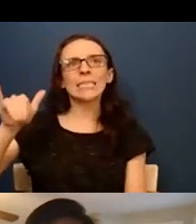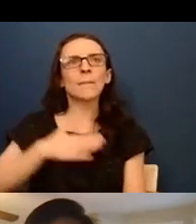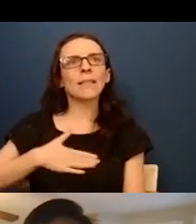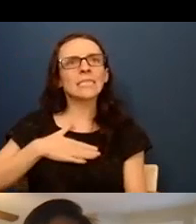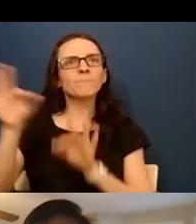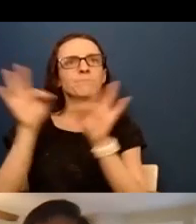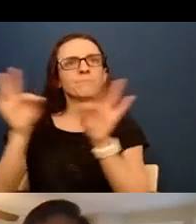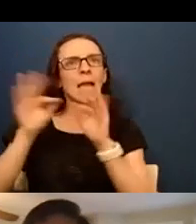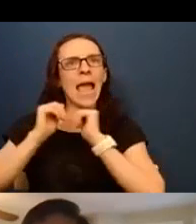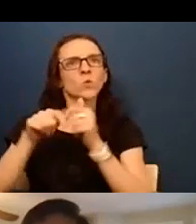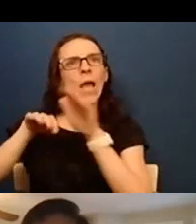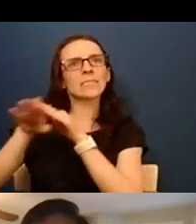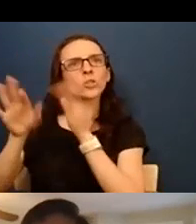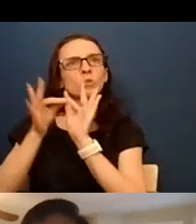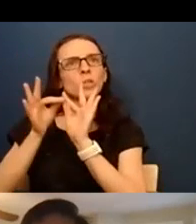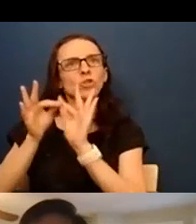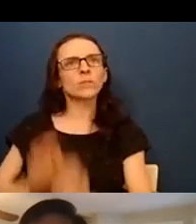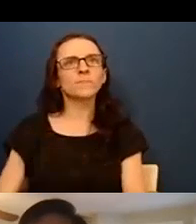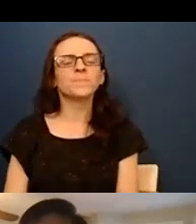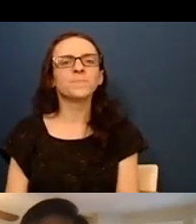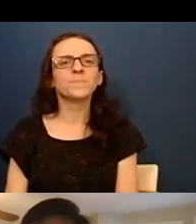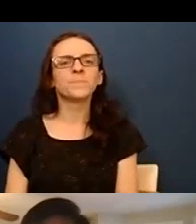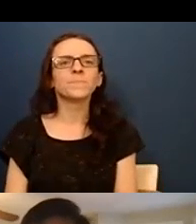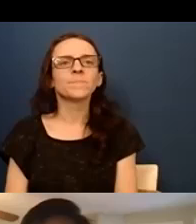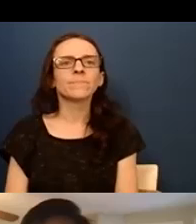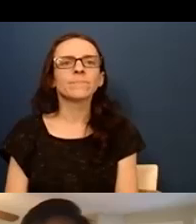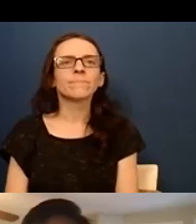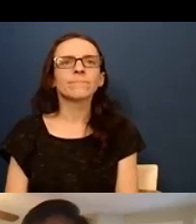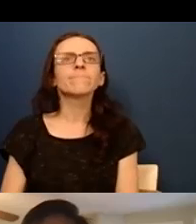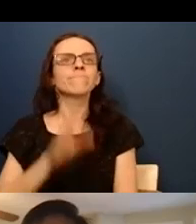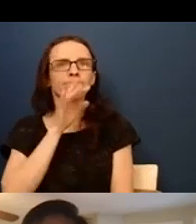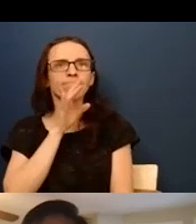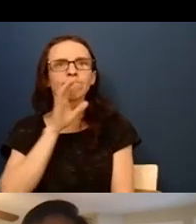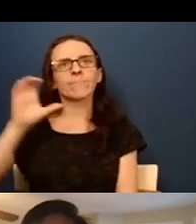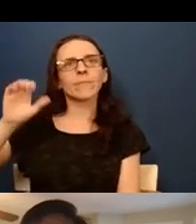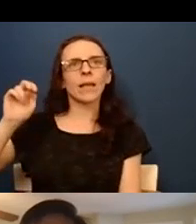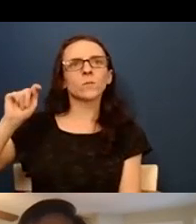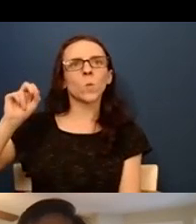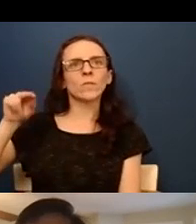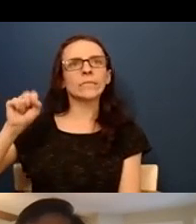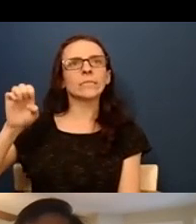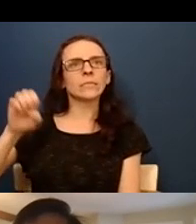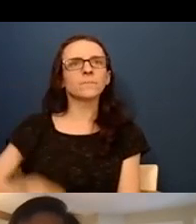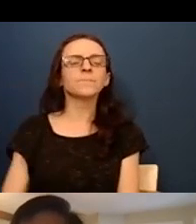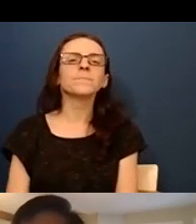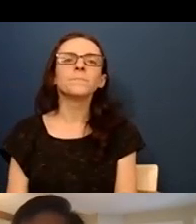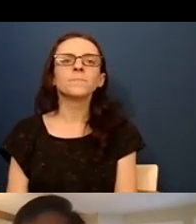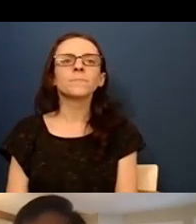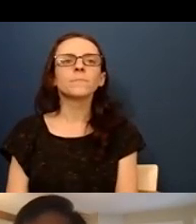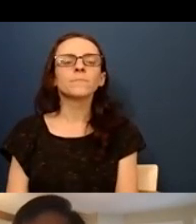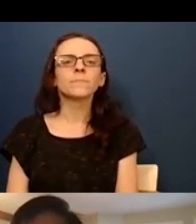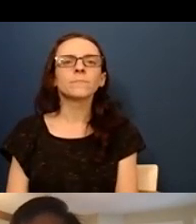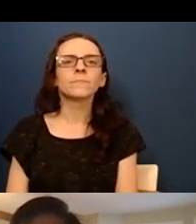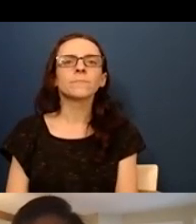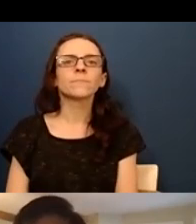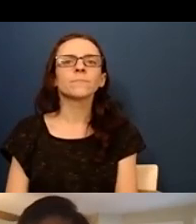in Cantonese. Thank you. 大家好，我名叫 Terry， 我係你哋嘅廣東話翻譯。一陣咧，你喺屏幕下邊見到個地